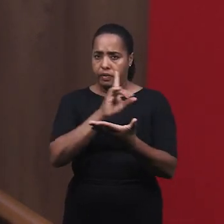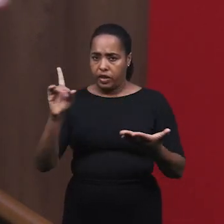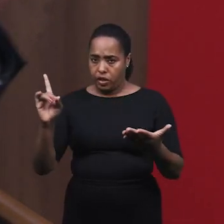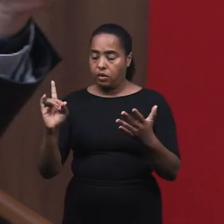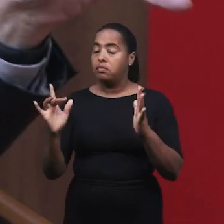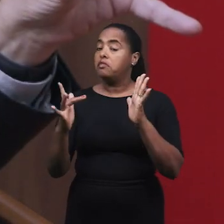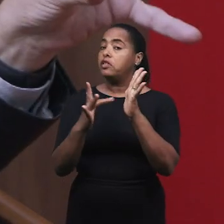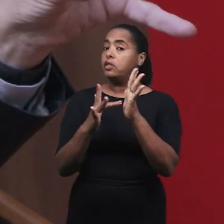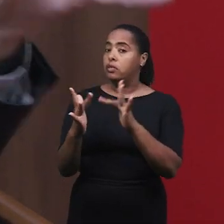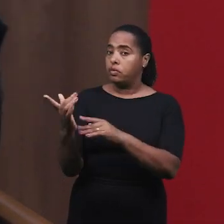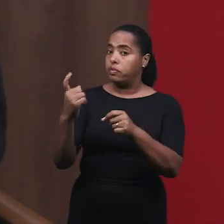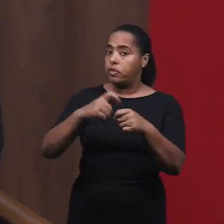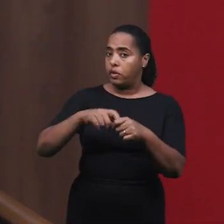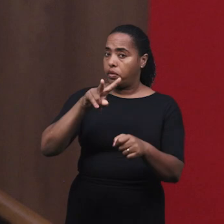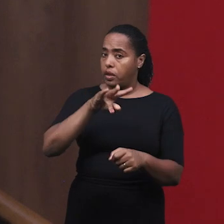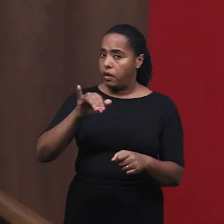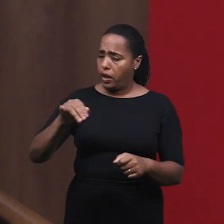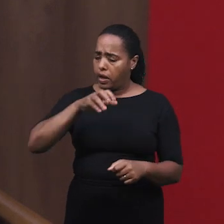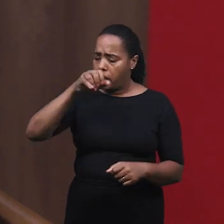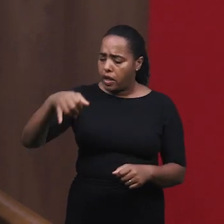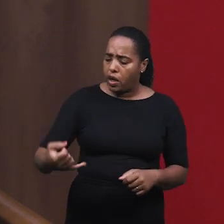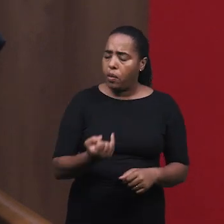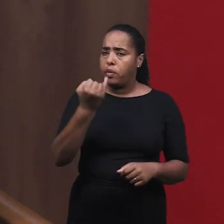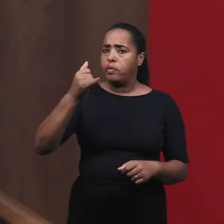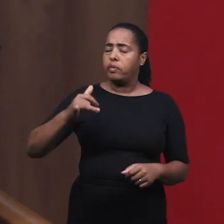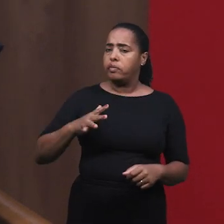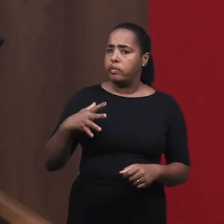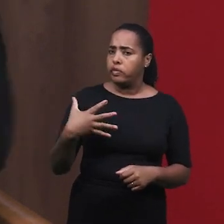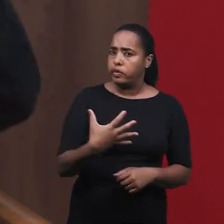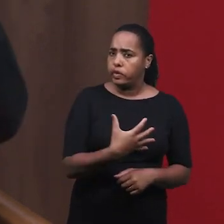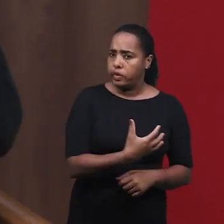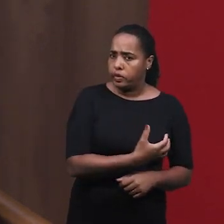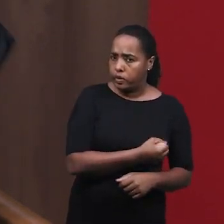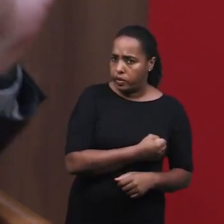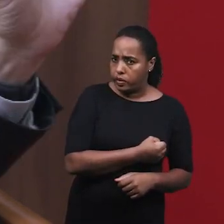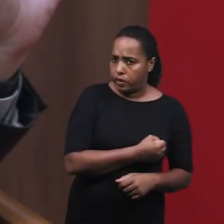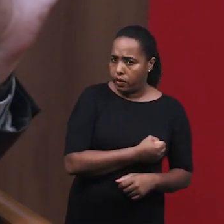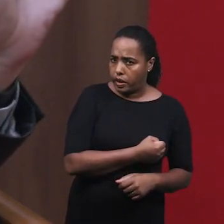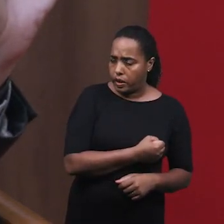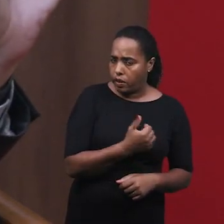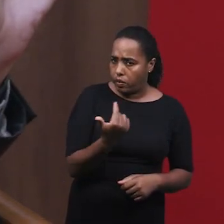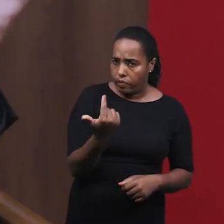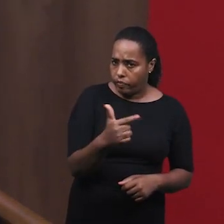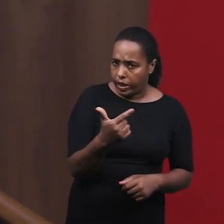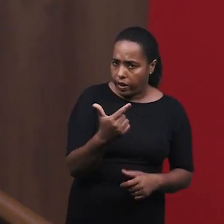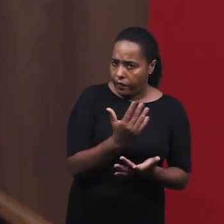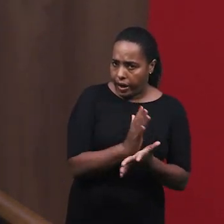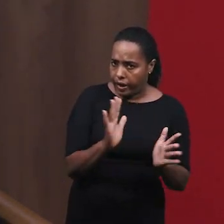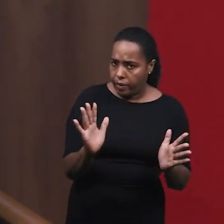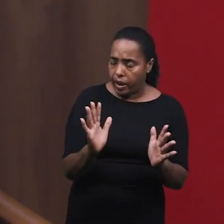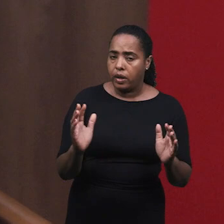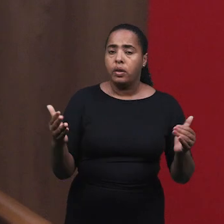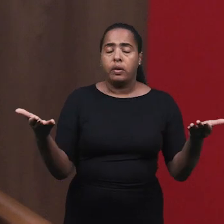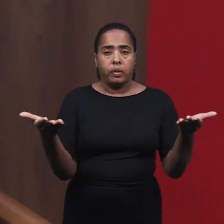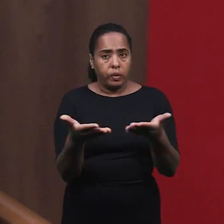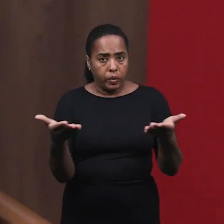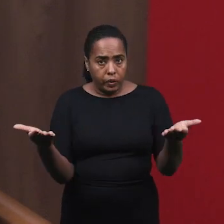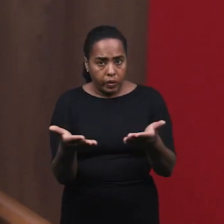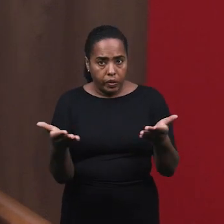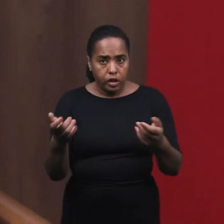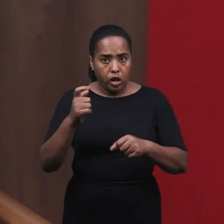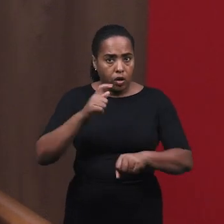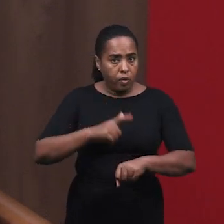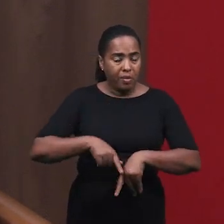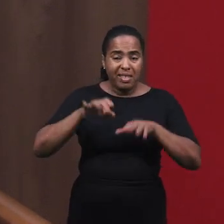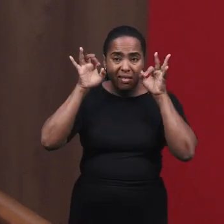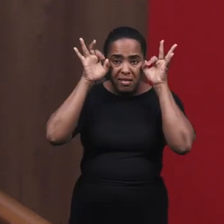Et l'opportunité de salut n'existera plus. Donc aujourd'hui, c'est un moment propice pour vous qui n'avez